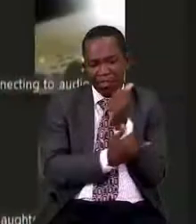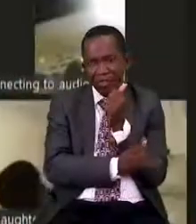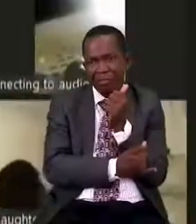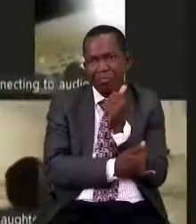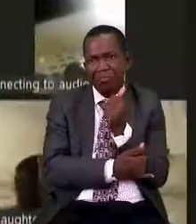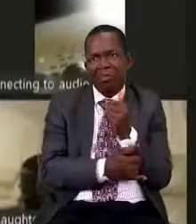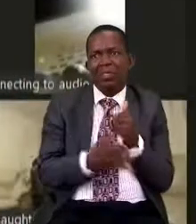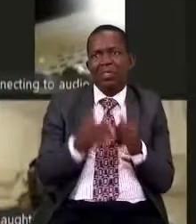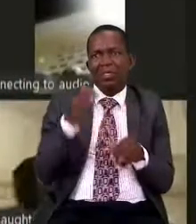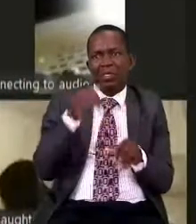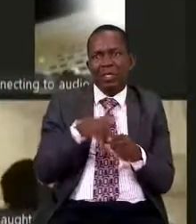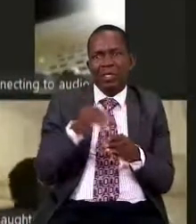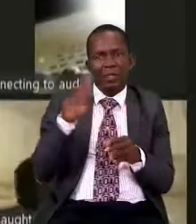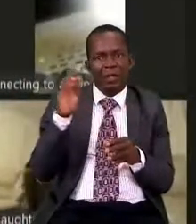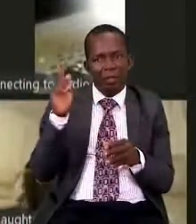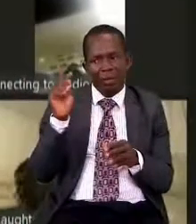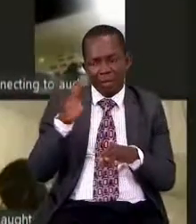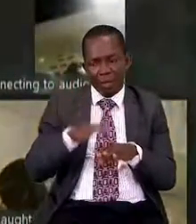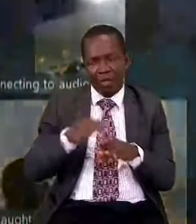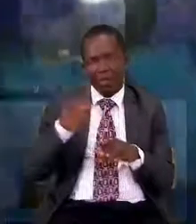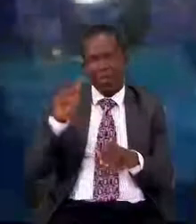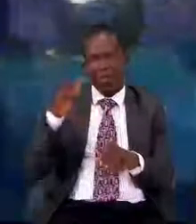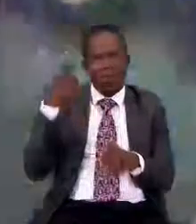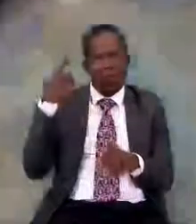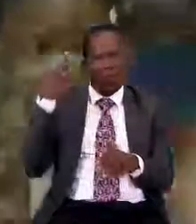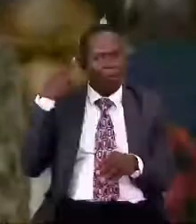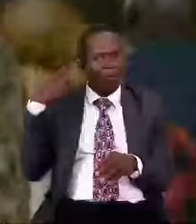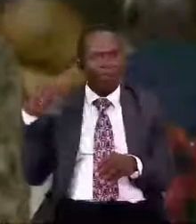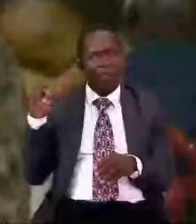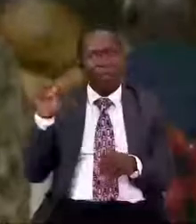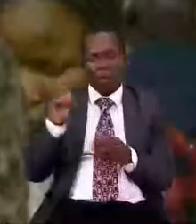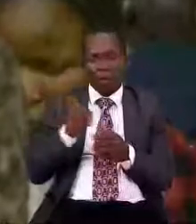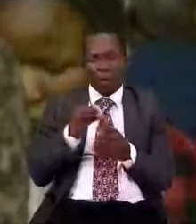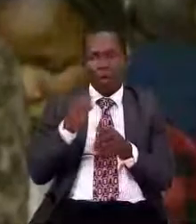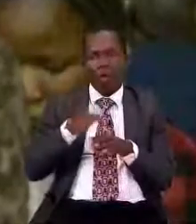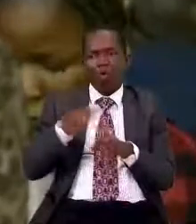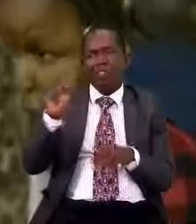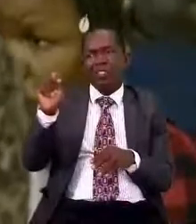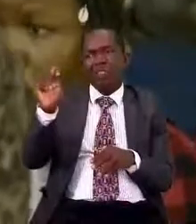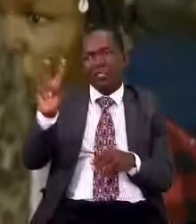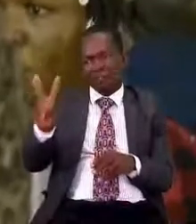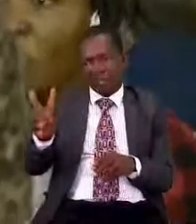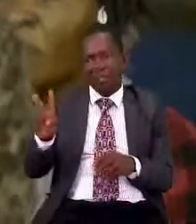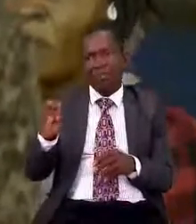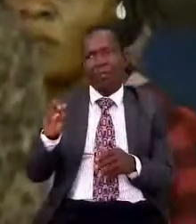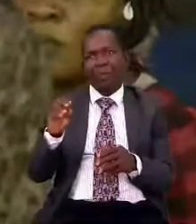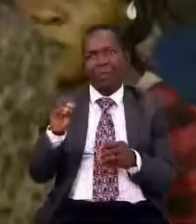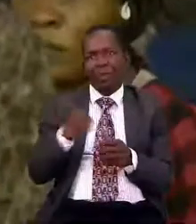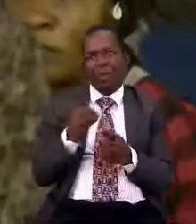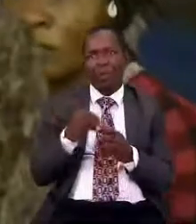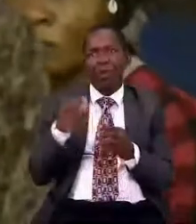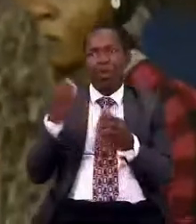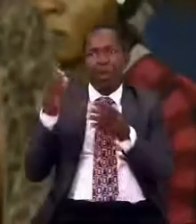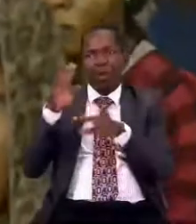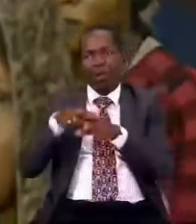télé, vous voulez maintenant le salut qui nous est donné par le nom du Seigneur. Tu lèves la main, tu te mets